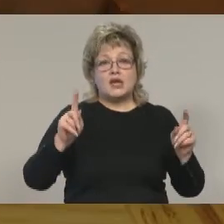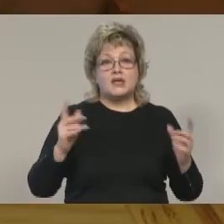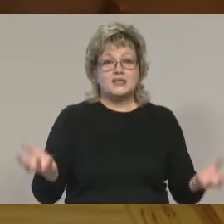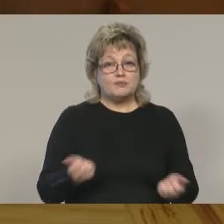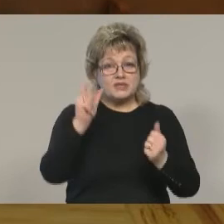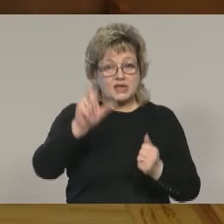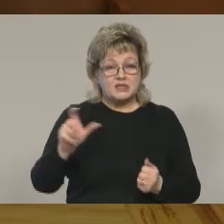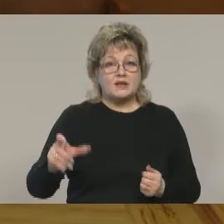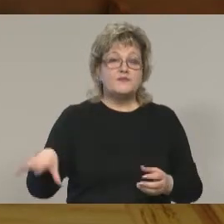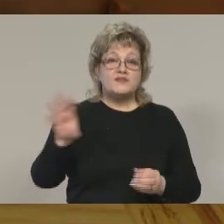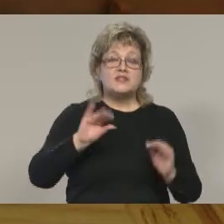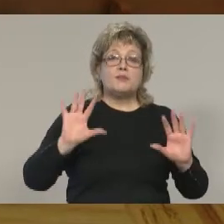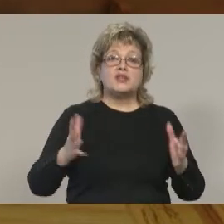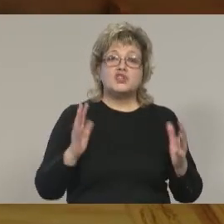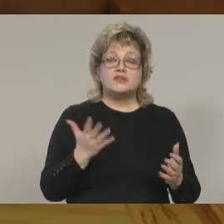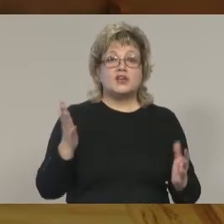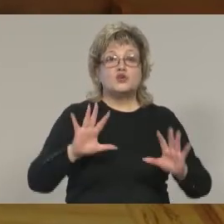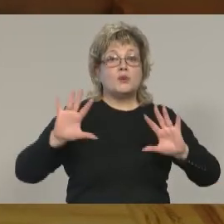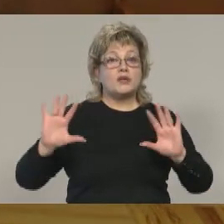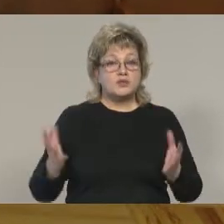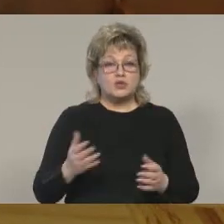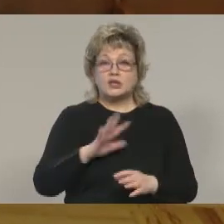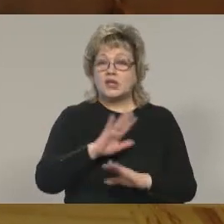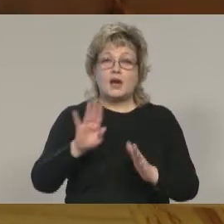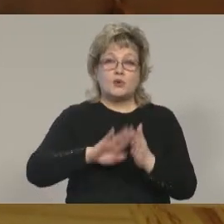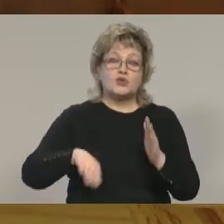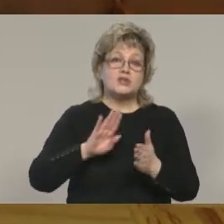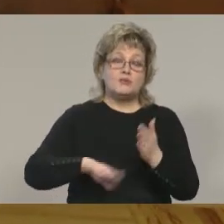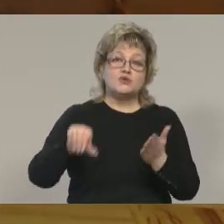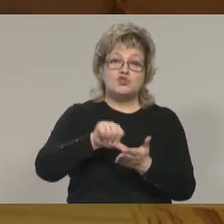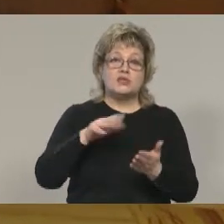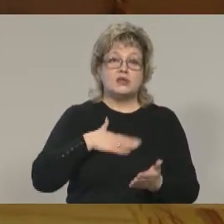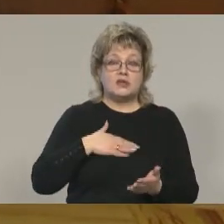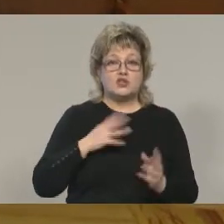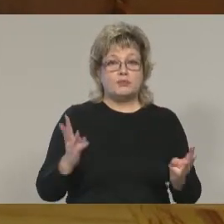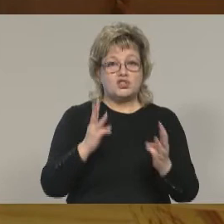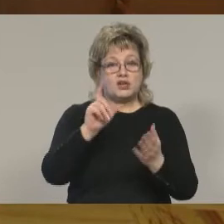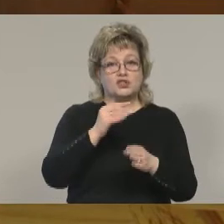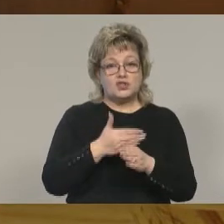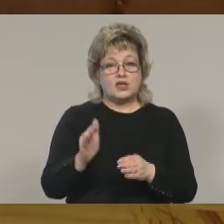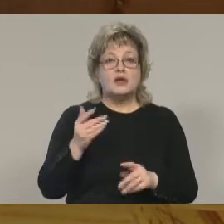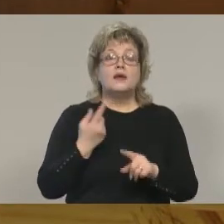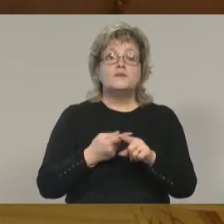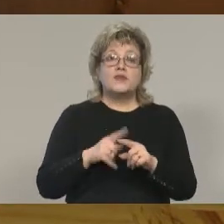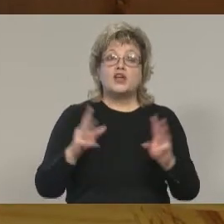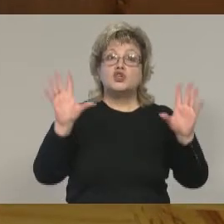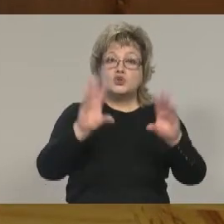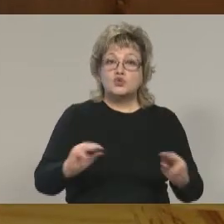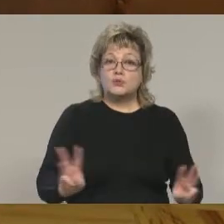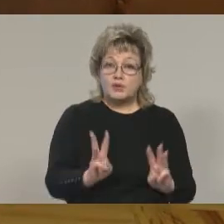спасатели. Все происшествия, которые происходят, они не обходятся без участия наших пожарных частей. То есть они тушат